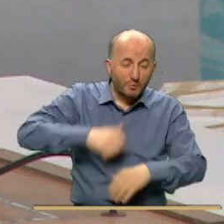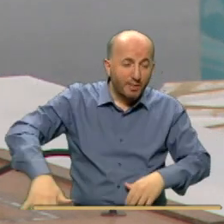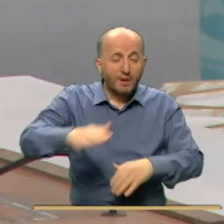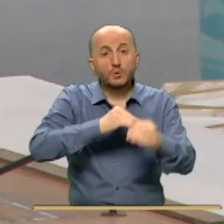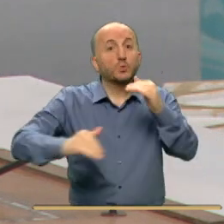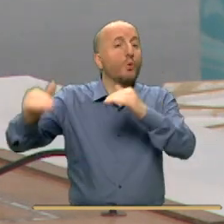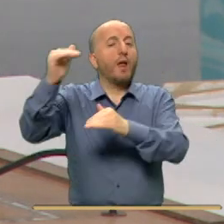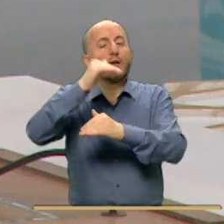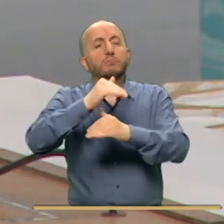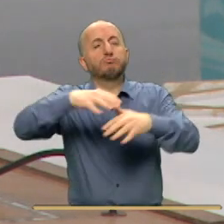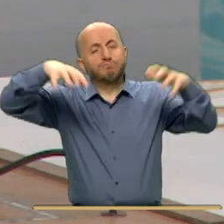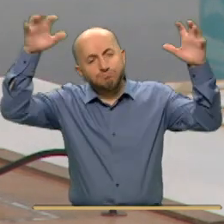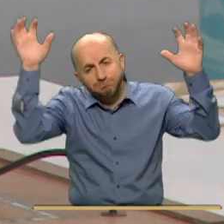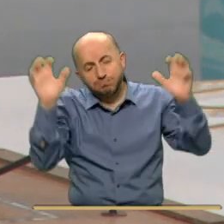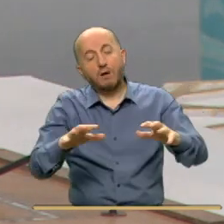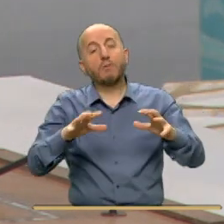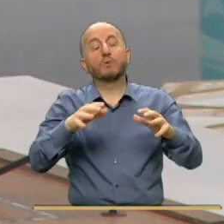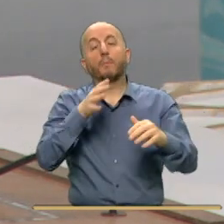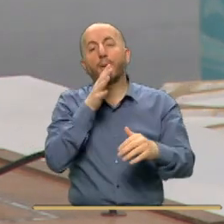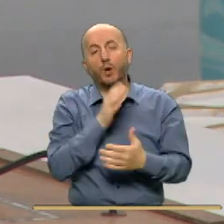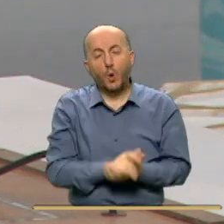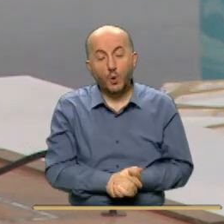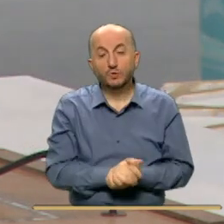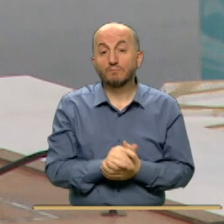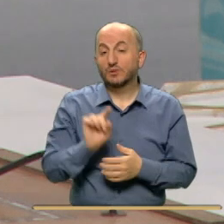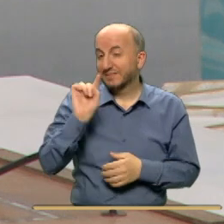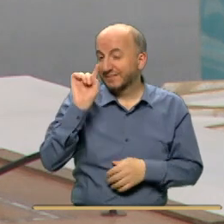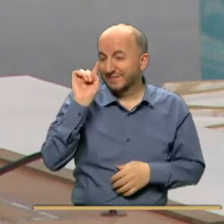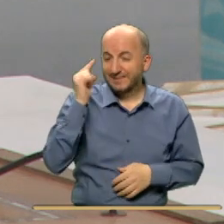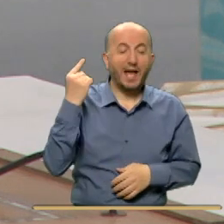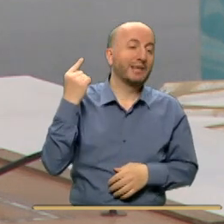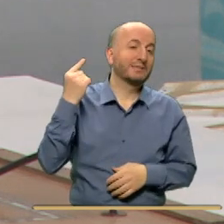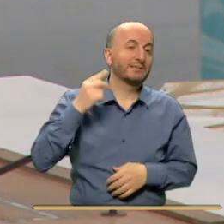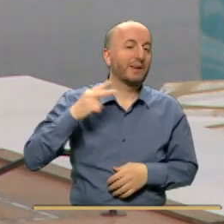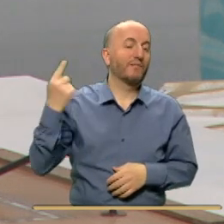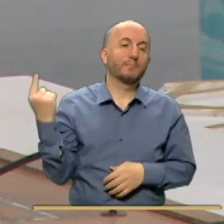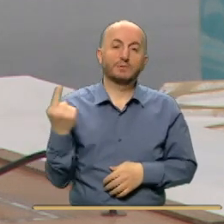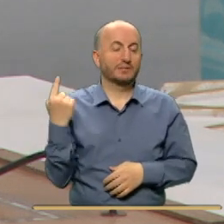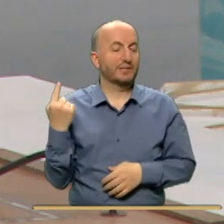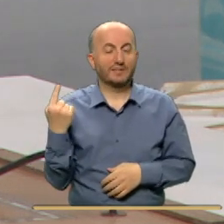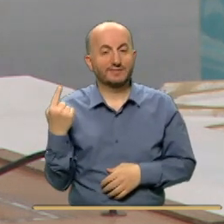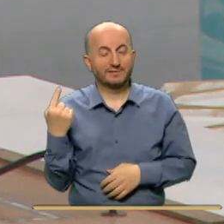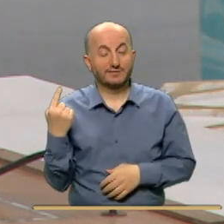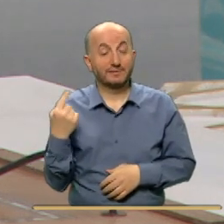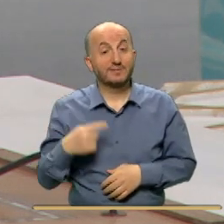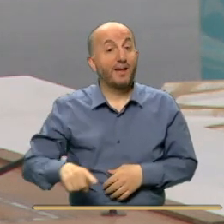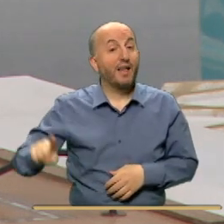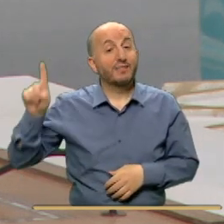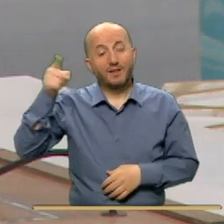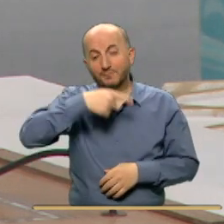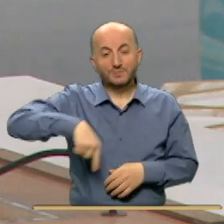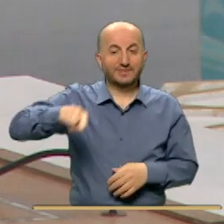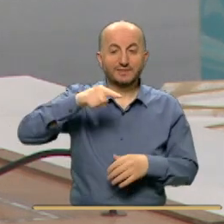üzerine bir yağmur gibi yağdığını biliyoruz. Bu tek taraflı bir şey bu defa. Allah'ın